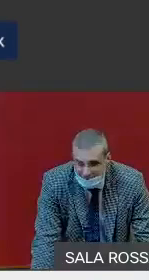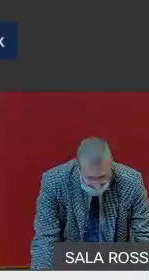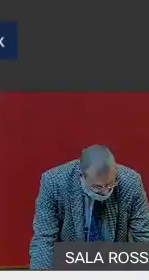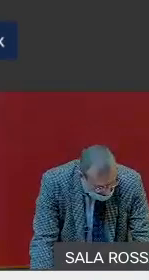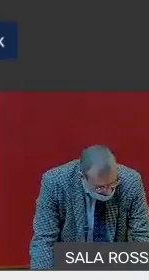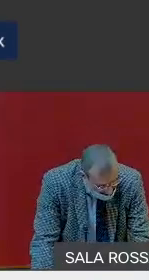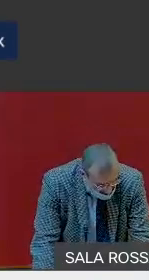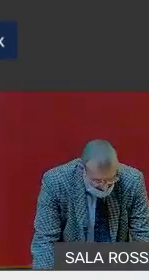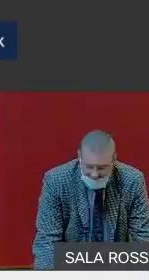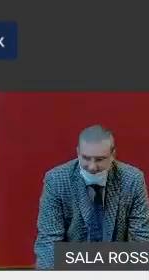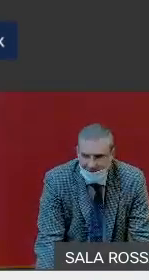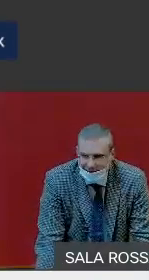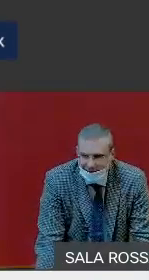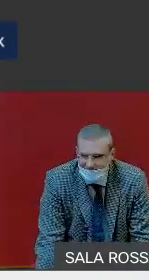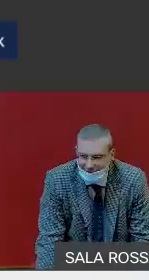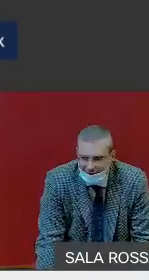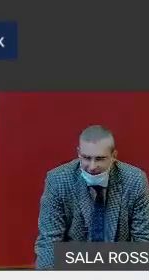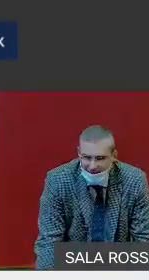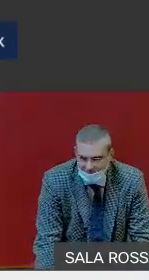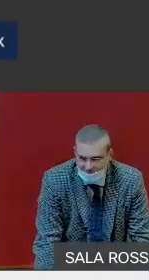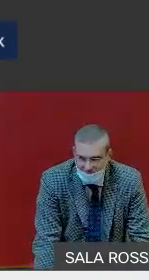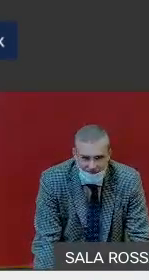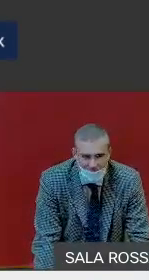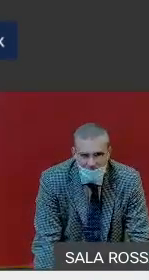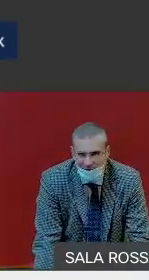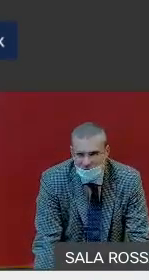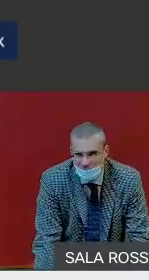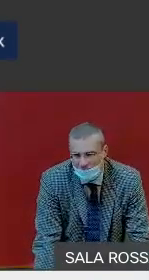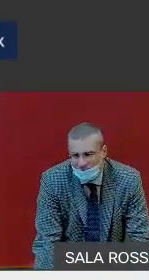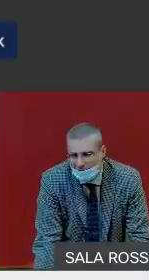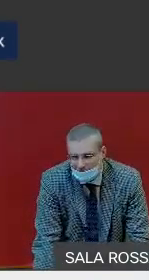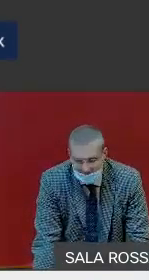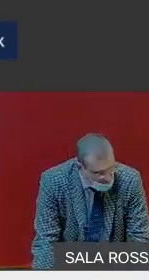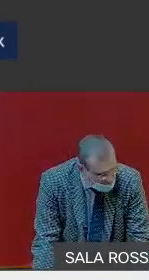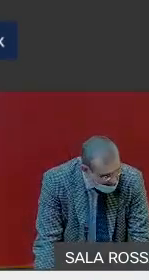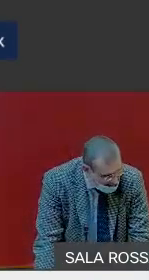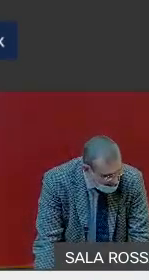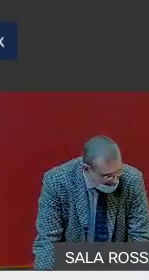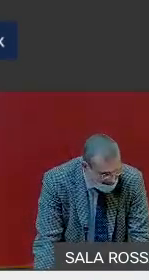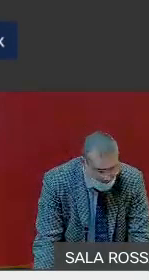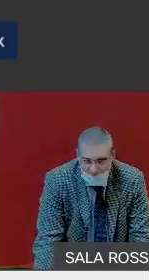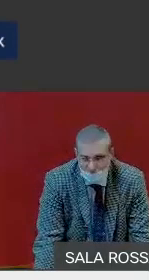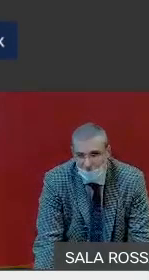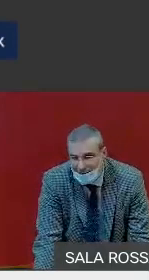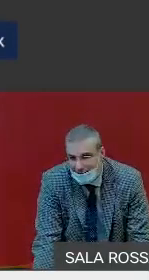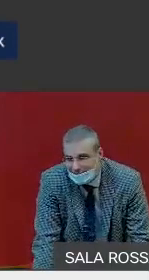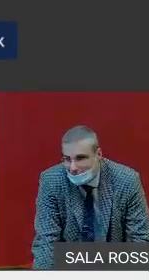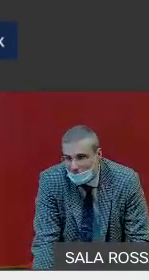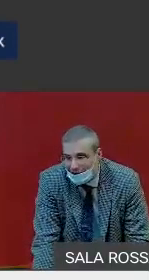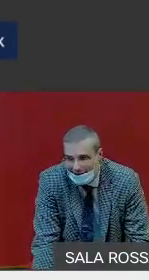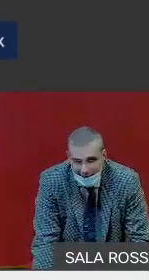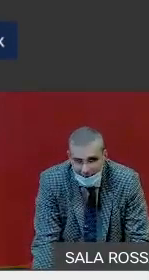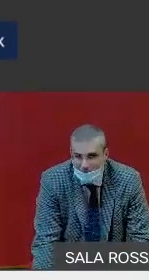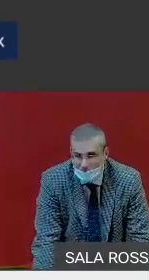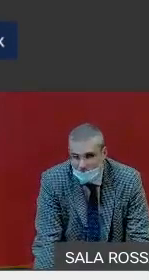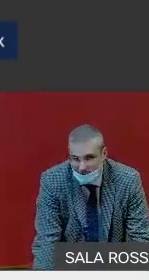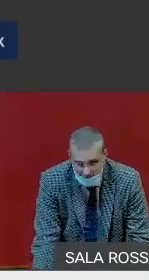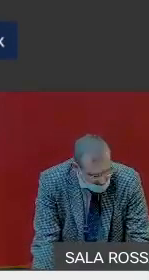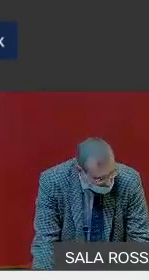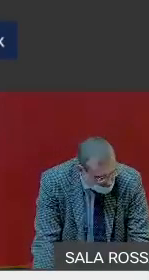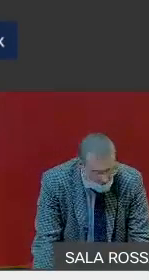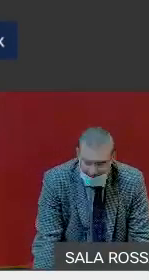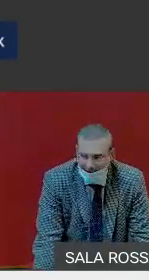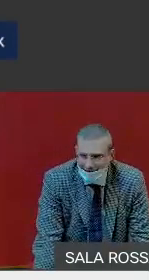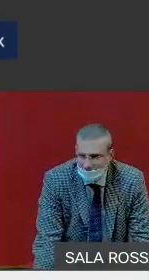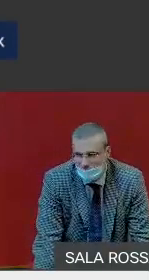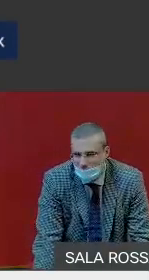per verificare le varie criticità pontedecimo una delegazione che conosco bene nella quale rovente mi